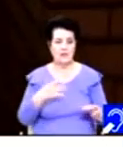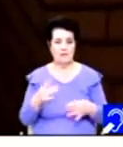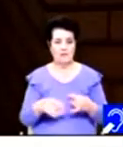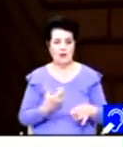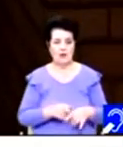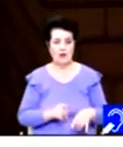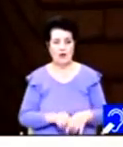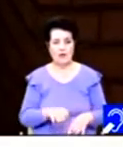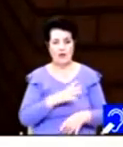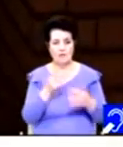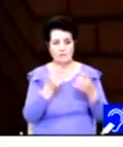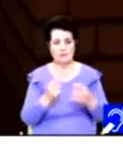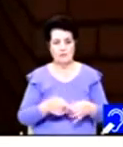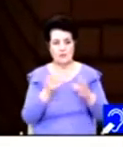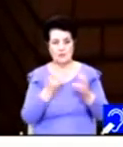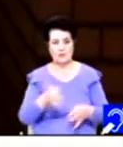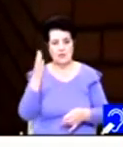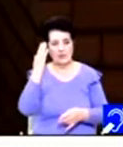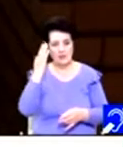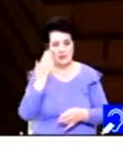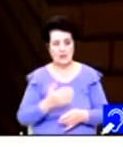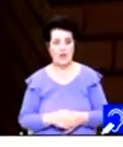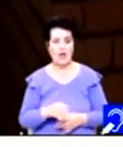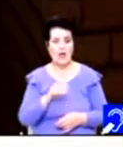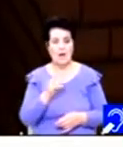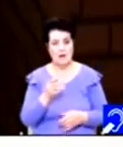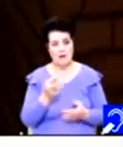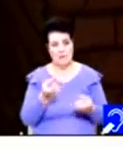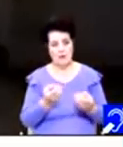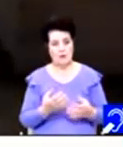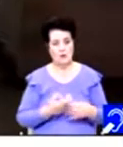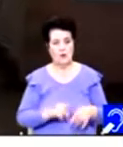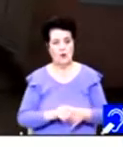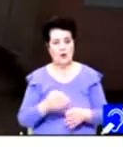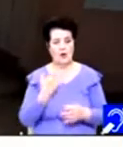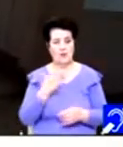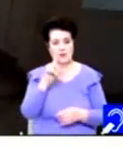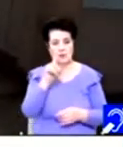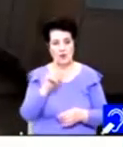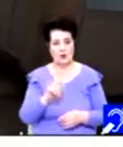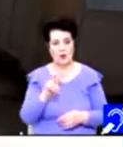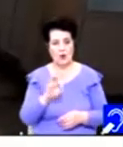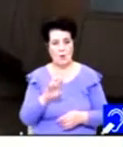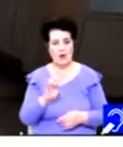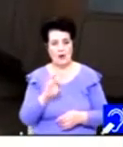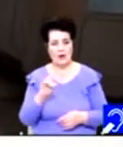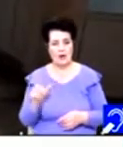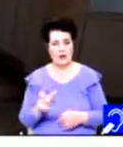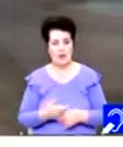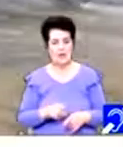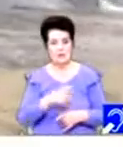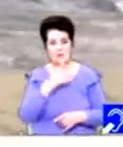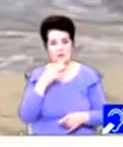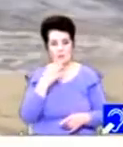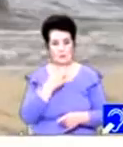au constatat că are un traumatism cranico-cerebral minor, un traumatism la coloană lobară și o vertebră tasată, mai